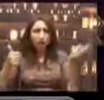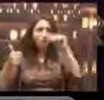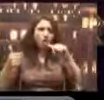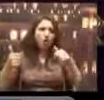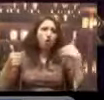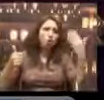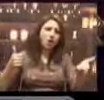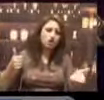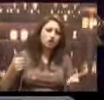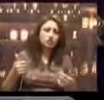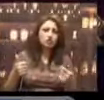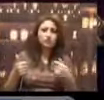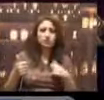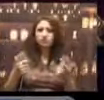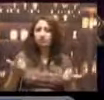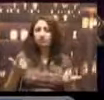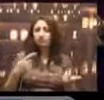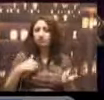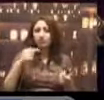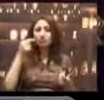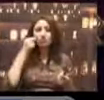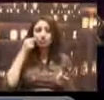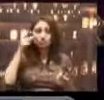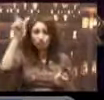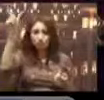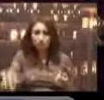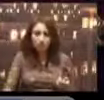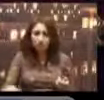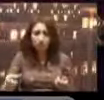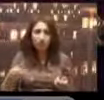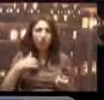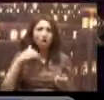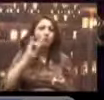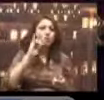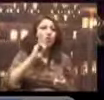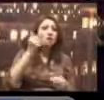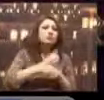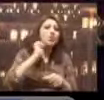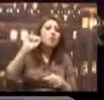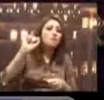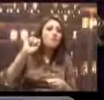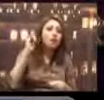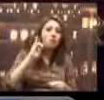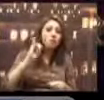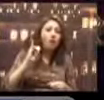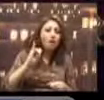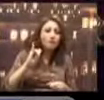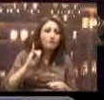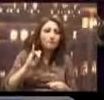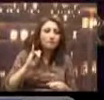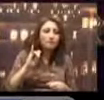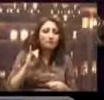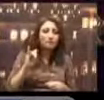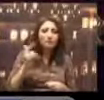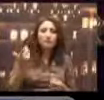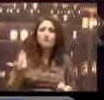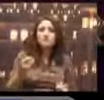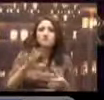همشي ورا شخصه ولا هكمل ورا رسالته دي؟ هو ده مربط الفرس، يعني هو ده